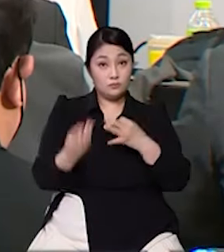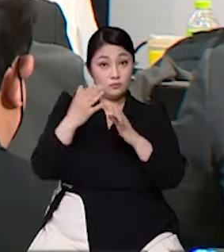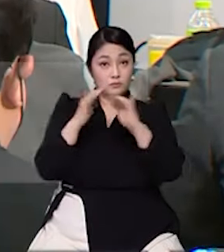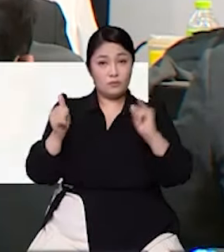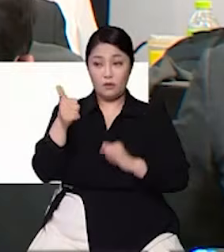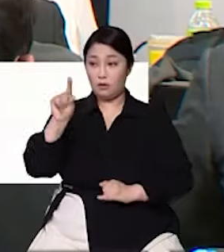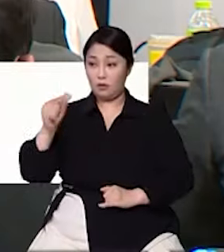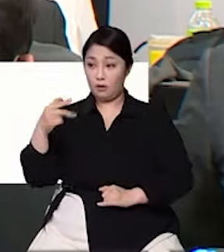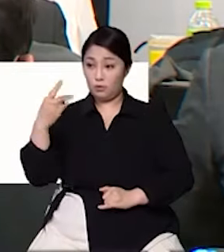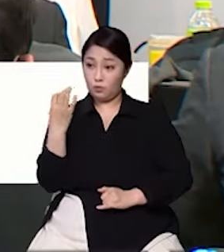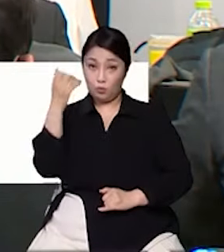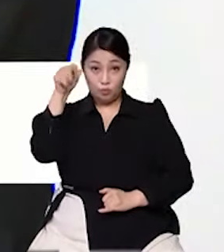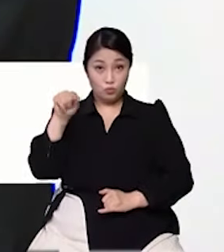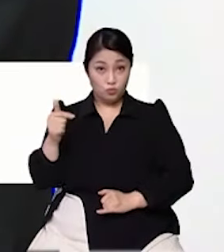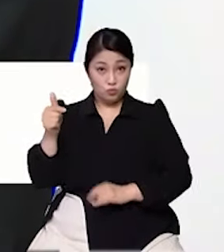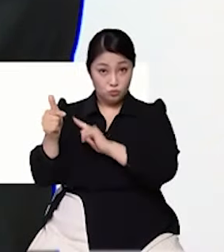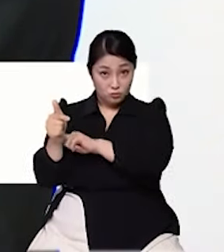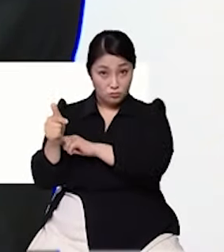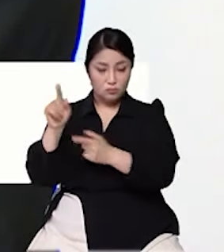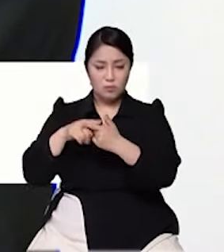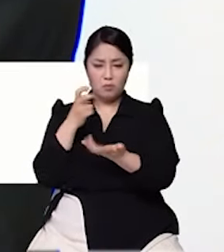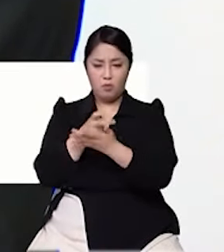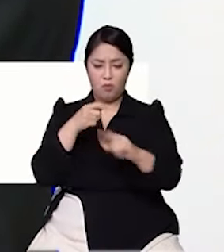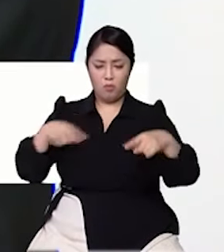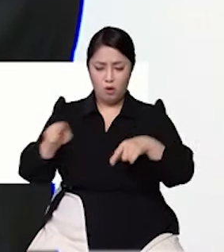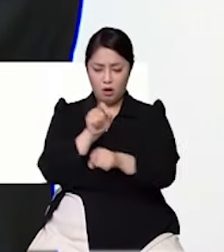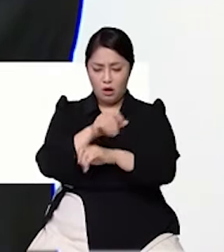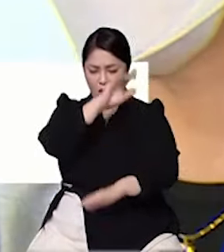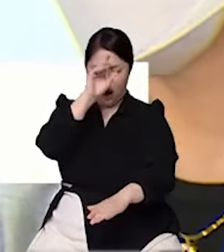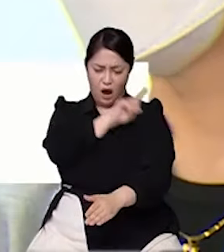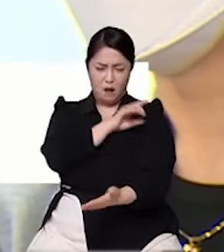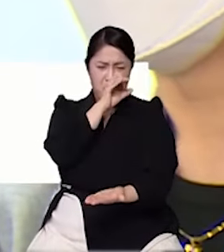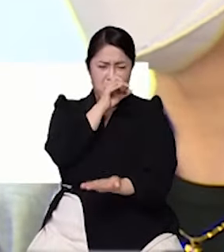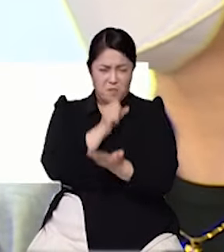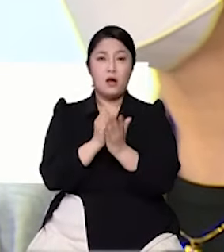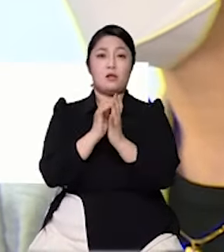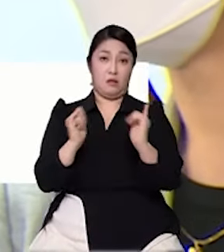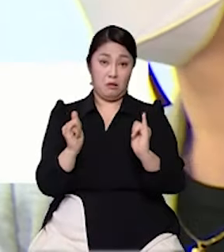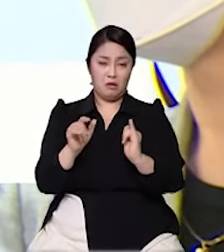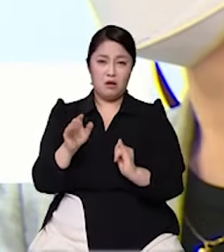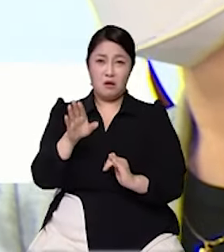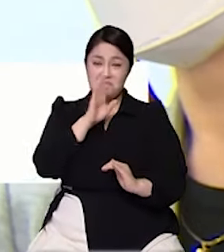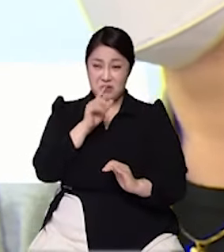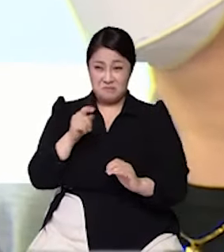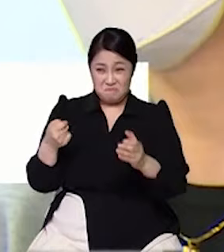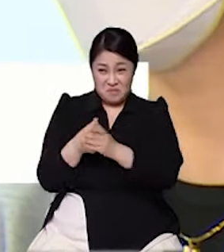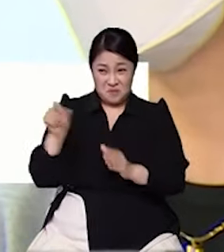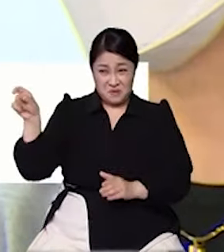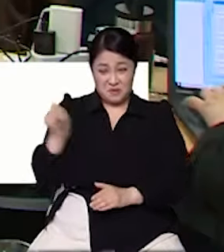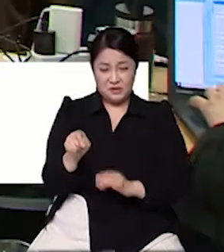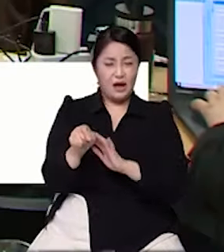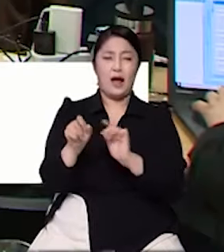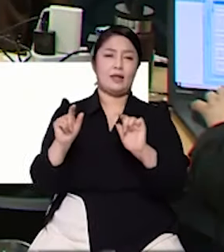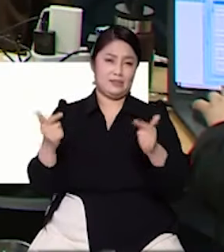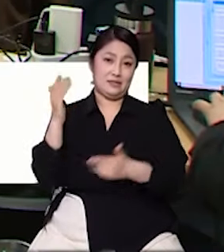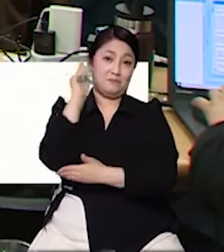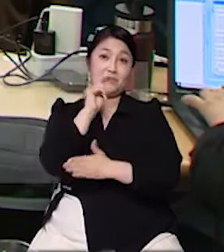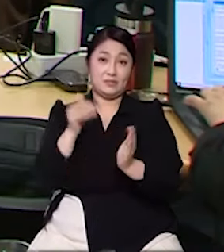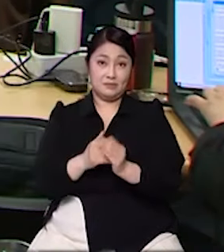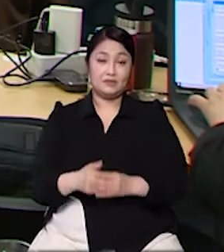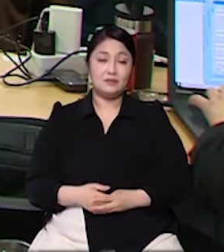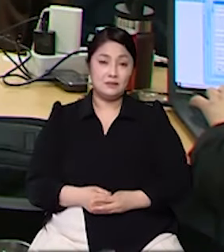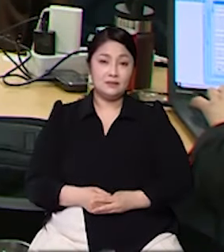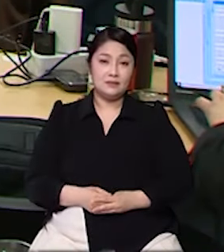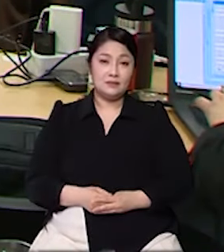1동은 장관 후보자에 대해 법무 행정을 담당할 퇴 적임자 라며 절대 파격 인사 가 아니라고 설명했습니다